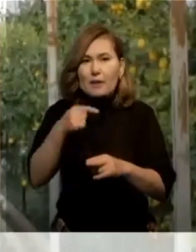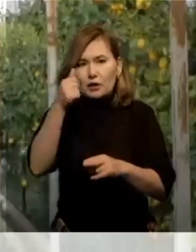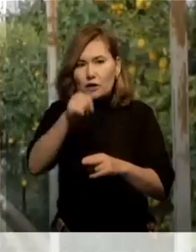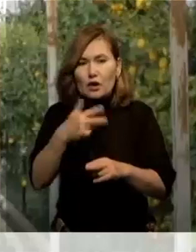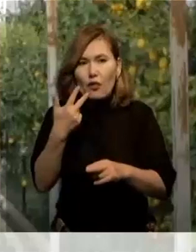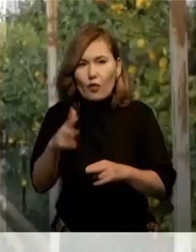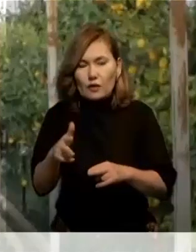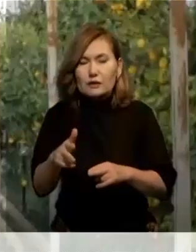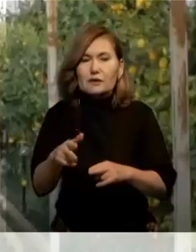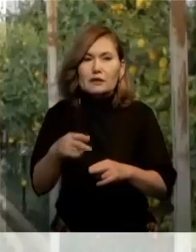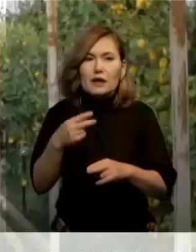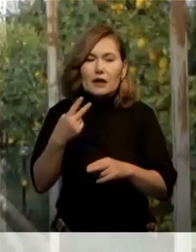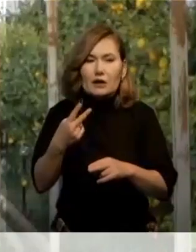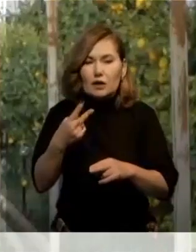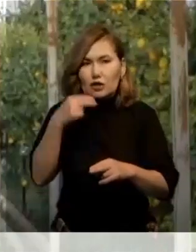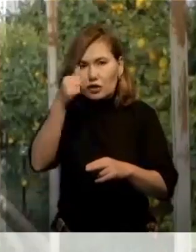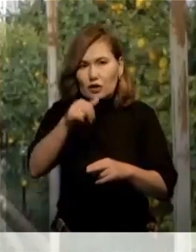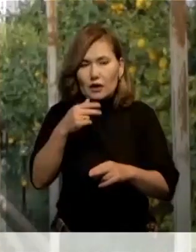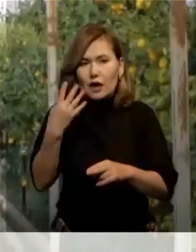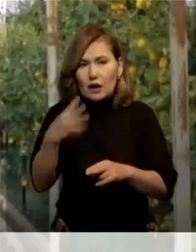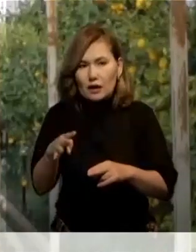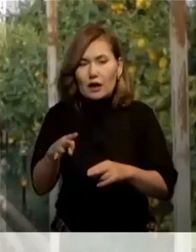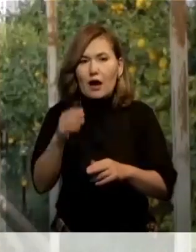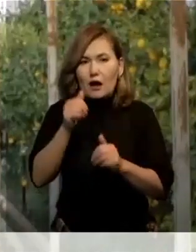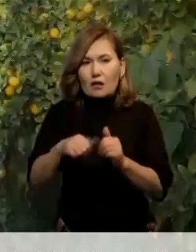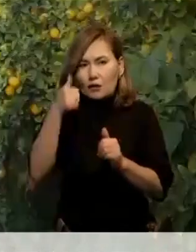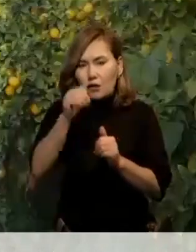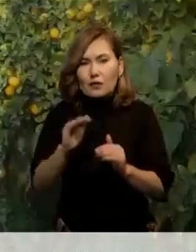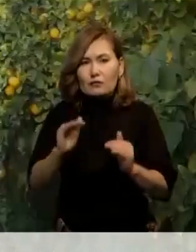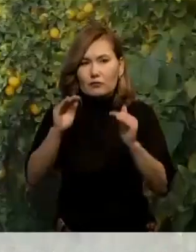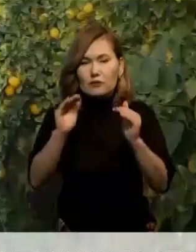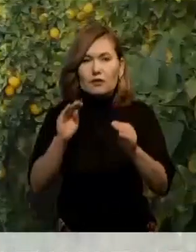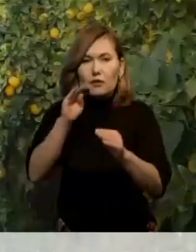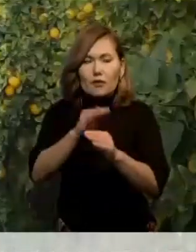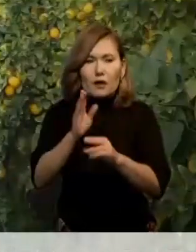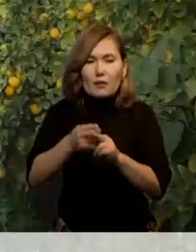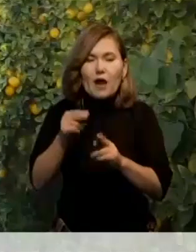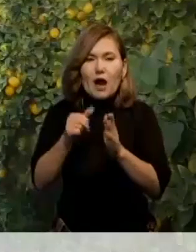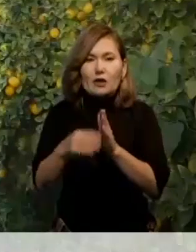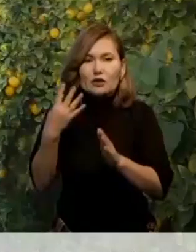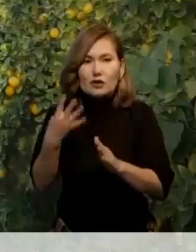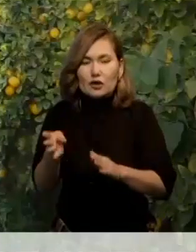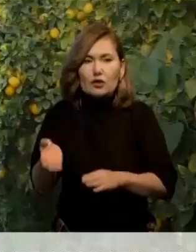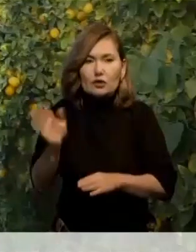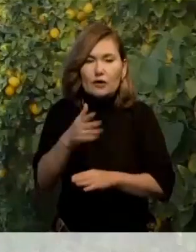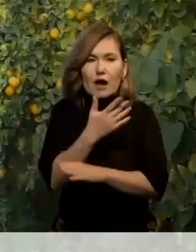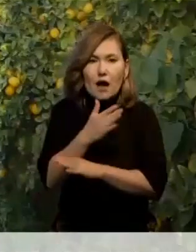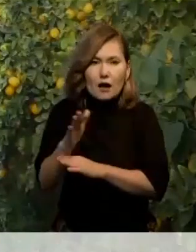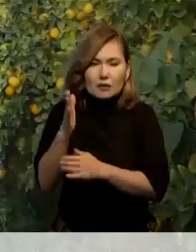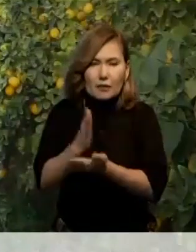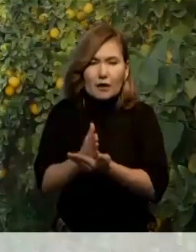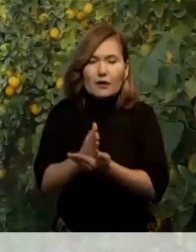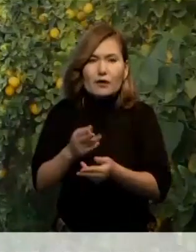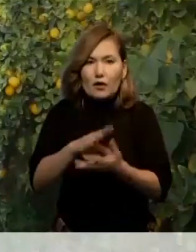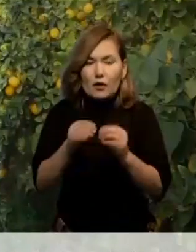береді, бесінші жылы 60, сонымен жылдан жылға көбейіп кете береді бұл. Мына жерде 640 ағаш бар. 640 ағаш